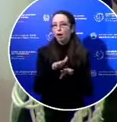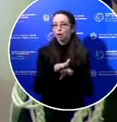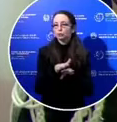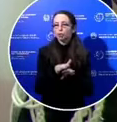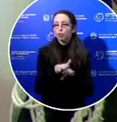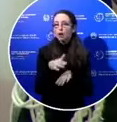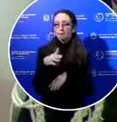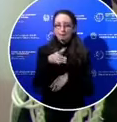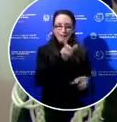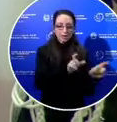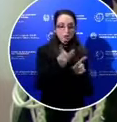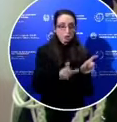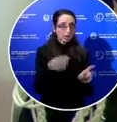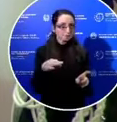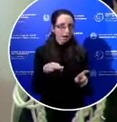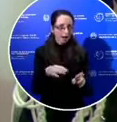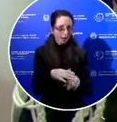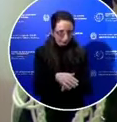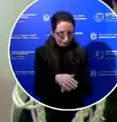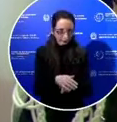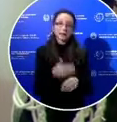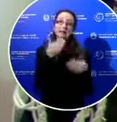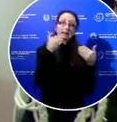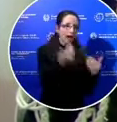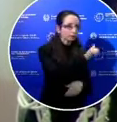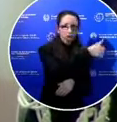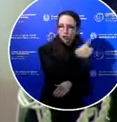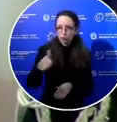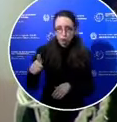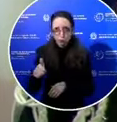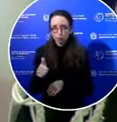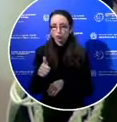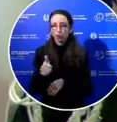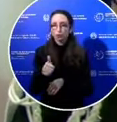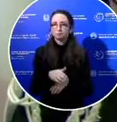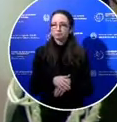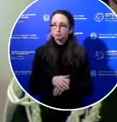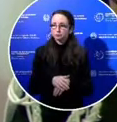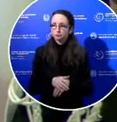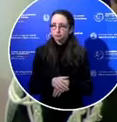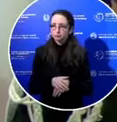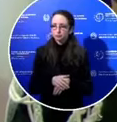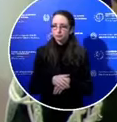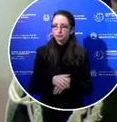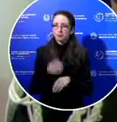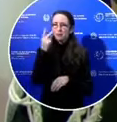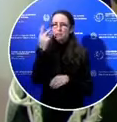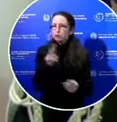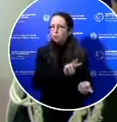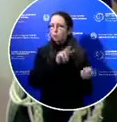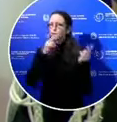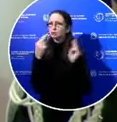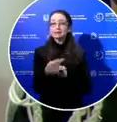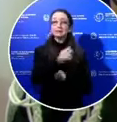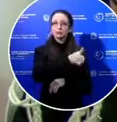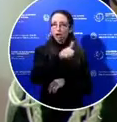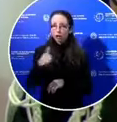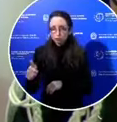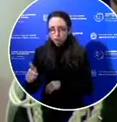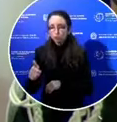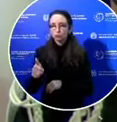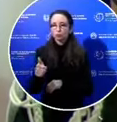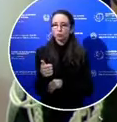ognuno per aver portato il proprio punto di vista, che ha arricchito tantissimo il dibattito, anche quando era diametralmente opposto a quello